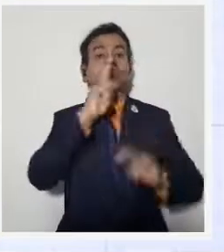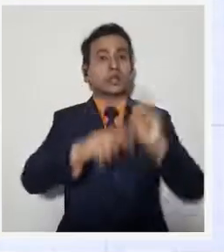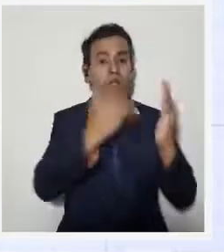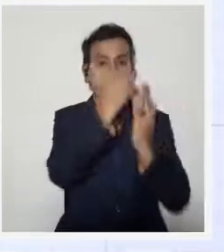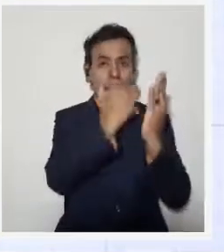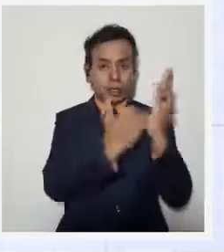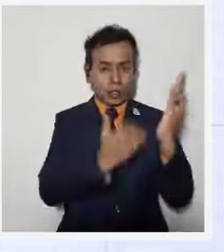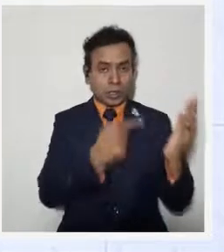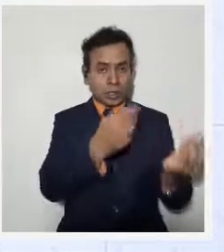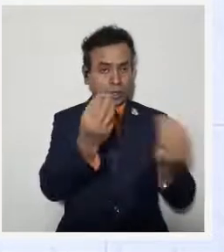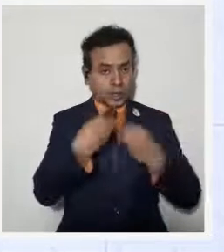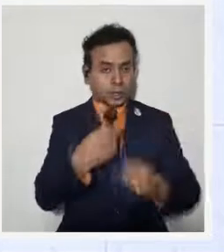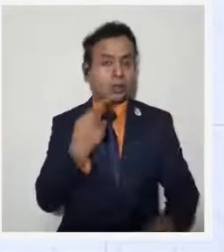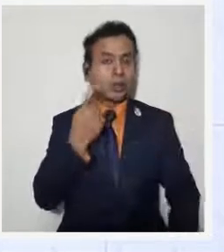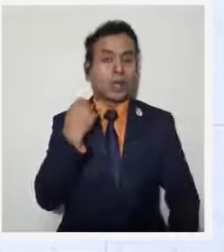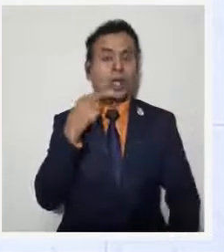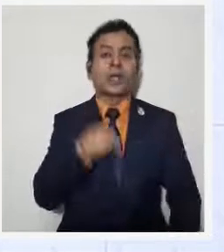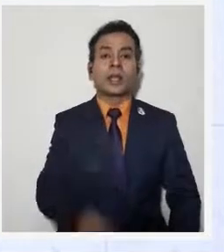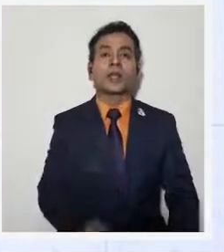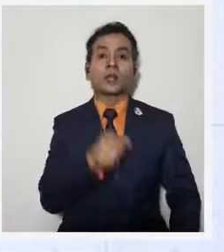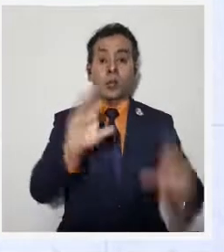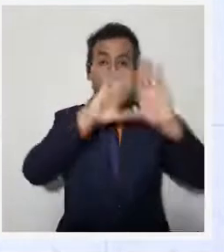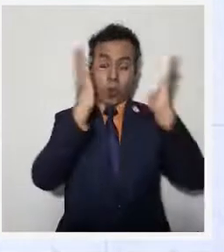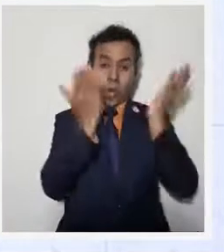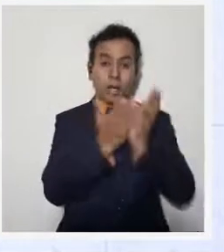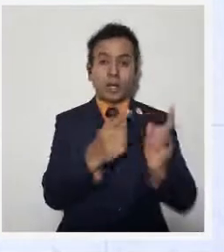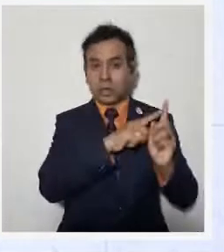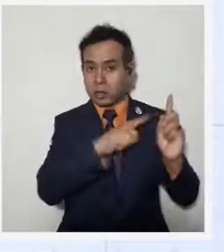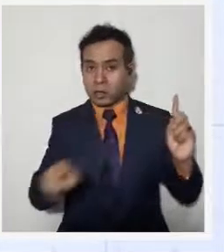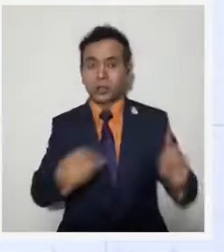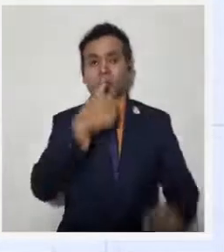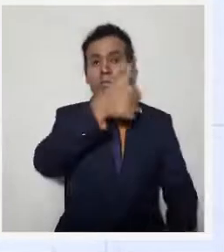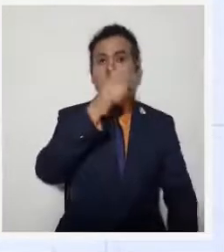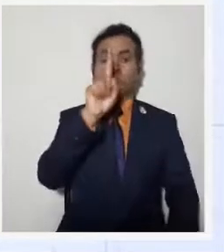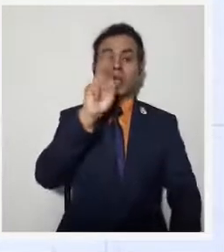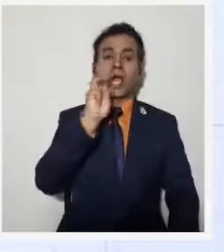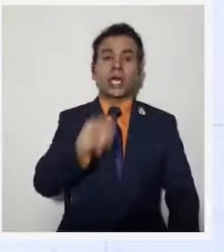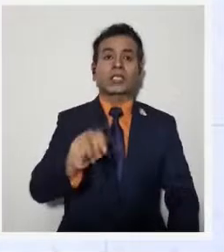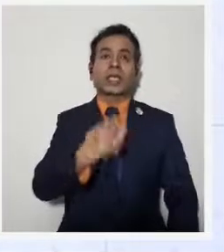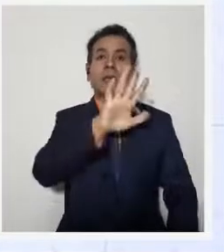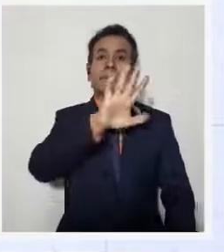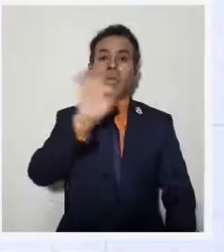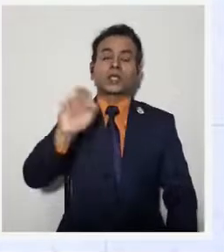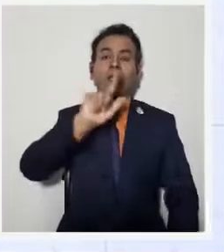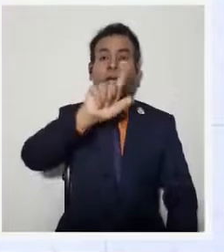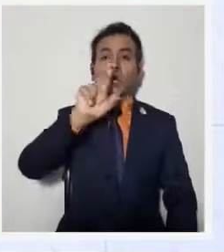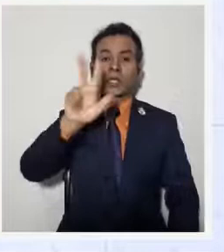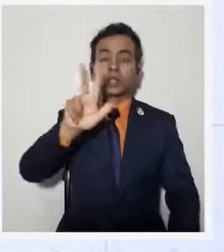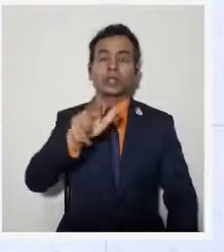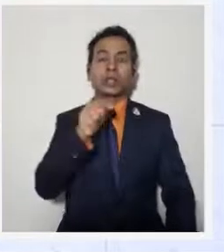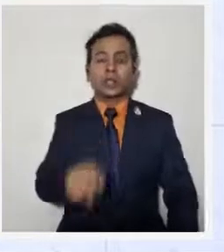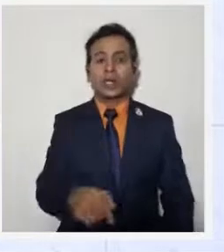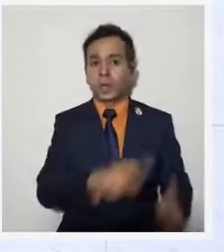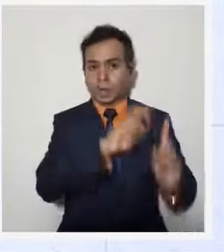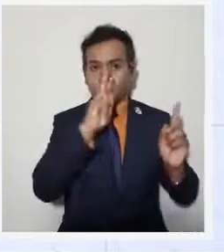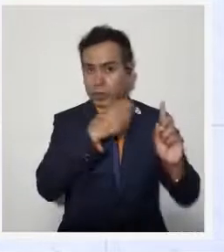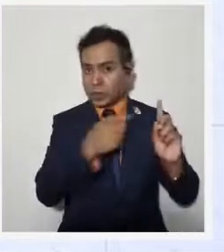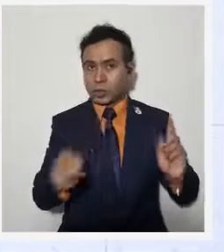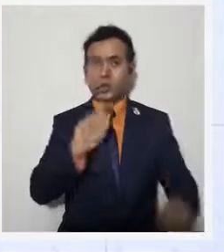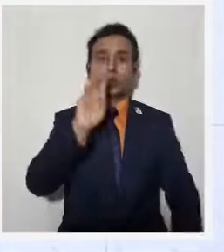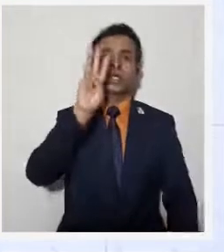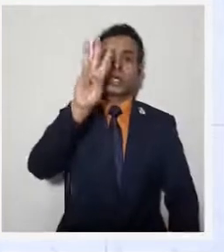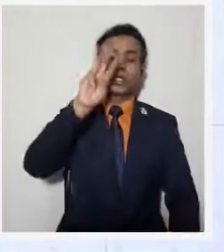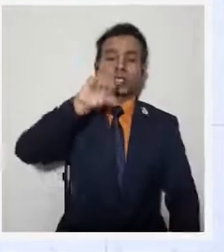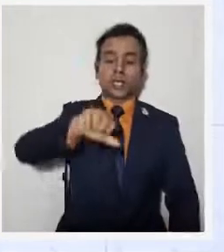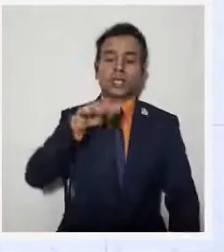বিশ্ব স্বাস্থ্য সংস্থার থেকেই আমরা সংগ্রহ করেছি বিশ্ব কোভিড-19 পরিস্থিতি যেটা সিচুয়েশন রিপোর্ট 10 মে থেকে, শনাক্ত